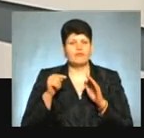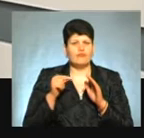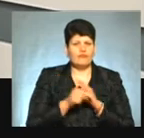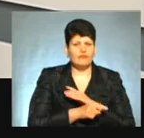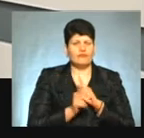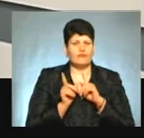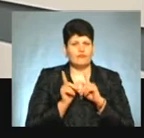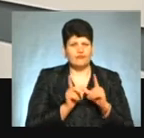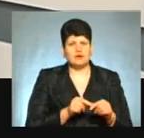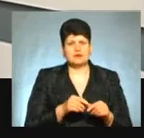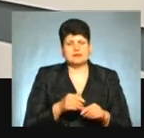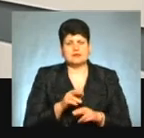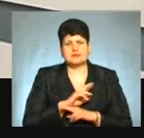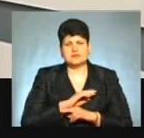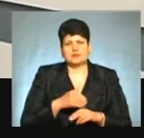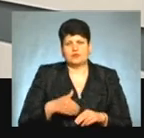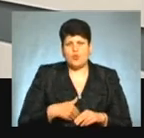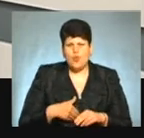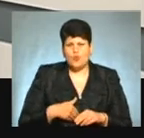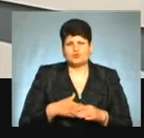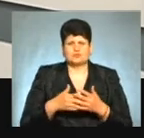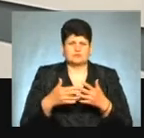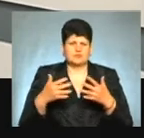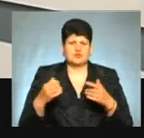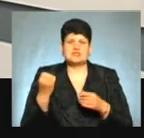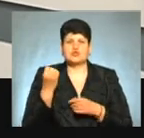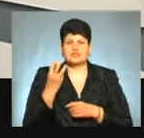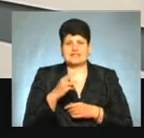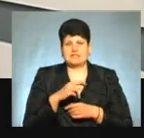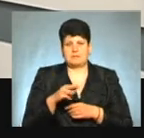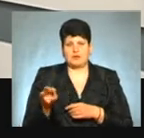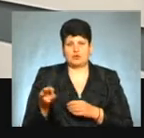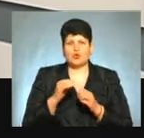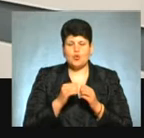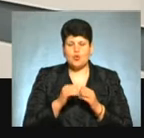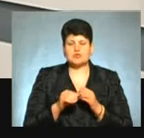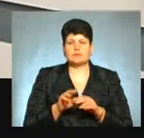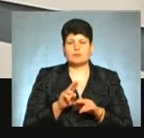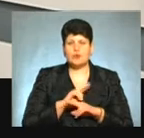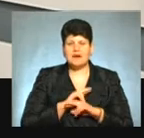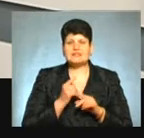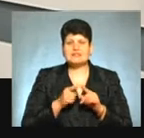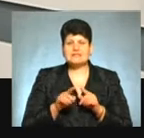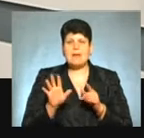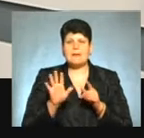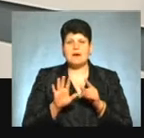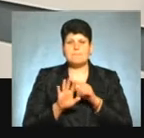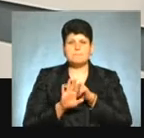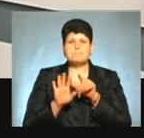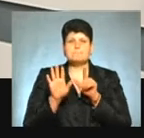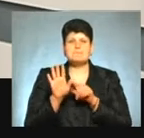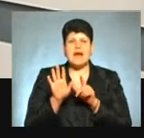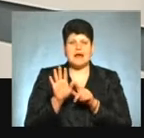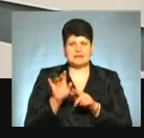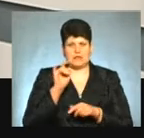втрати доходять до 14,5 мільйонів. По великому рахунку, просто загиблий – це кожен п'ятий українець на час Другої